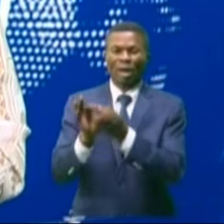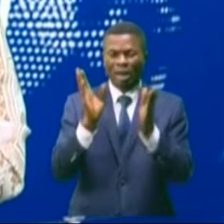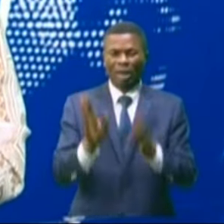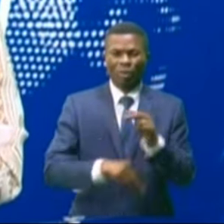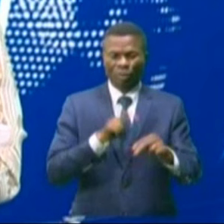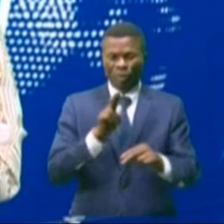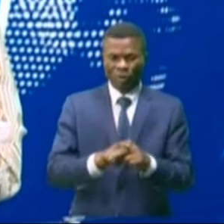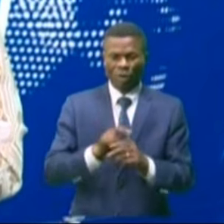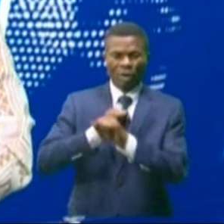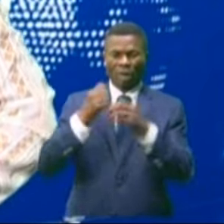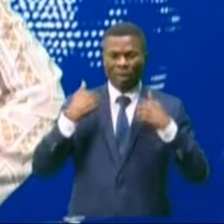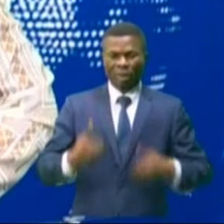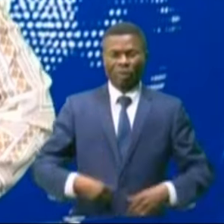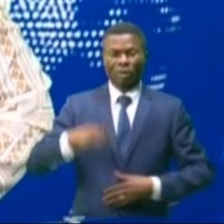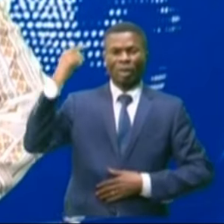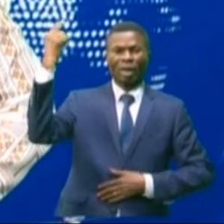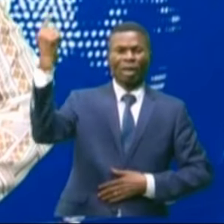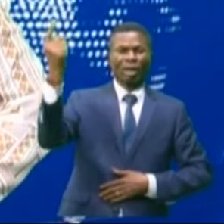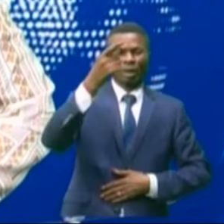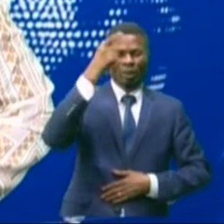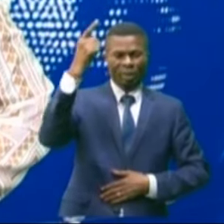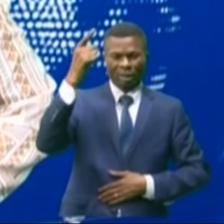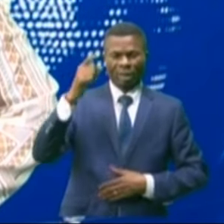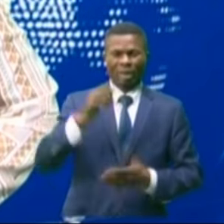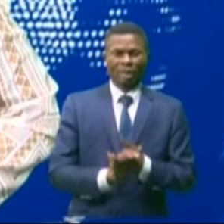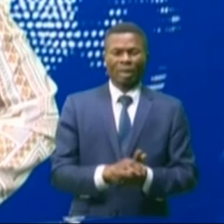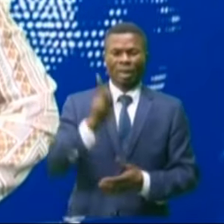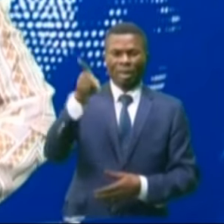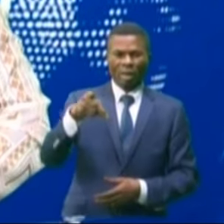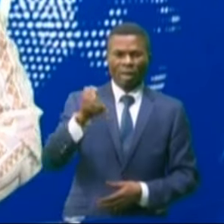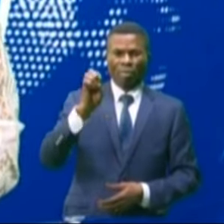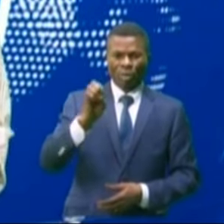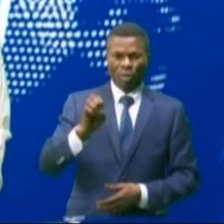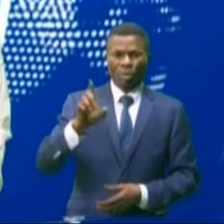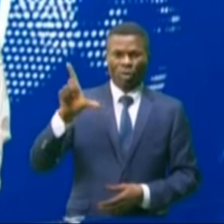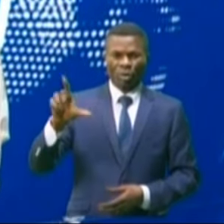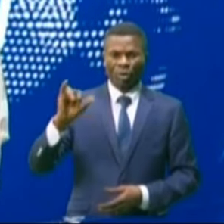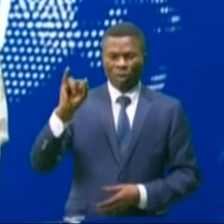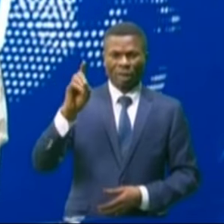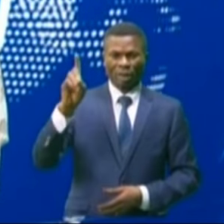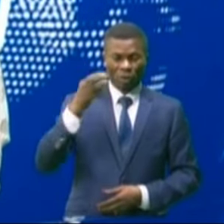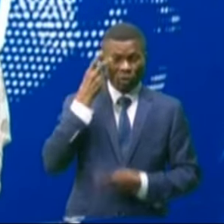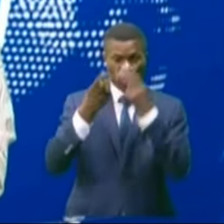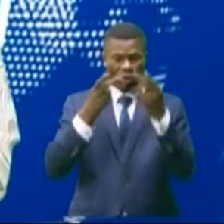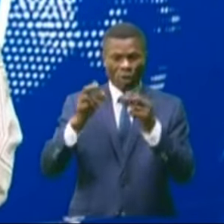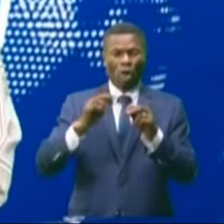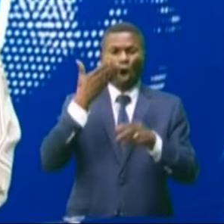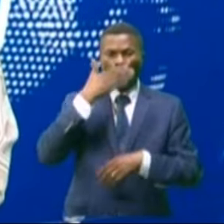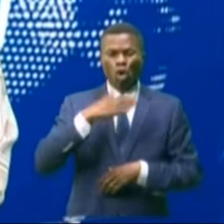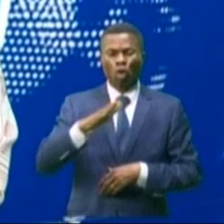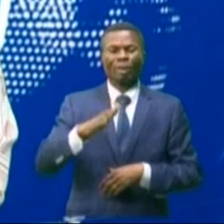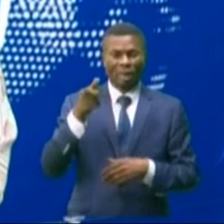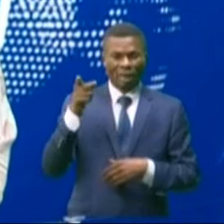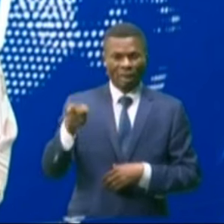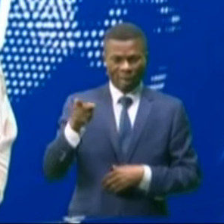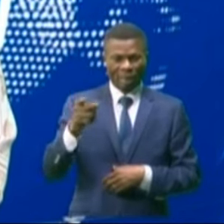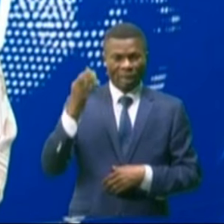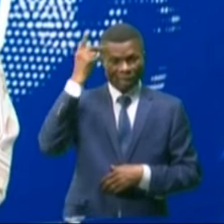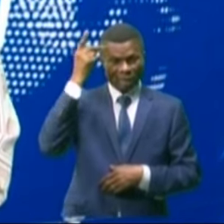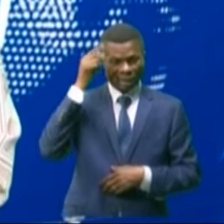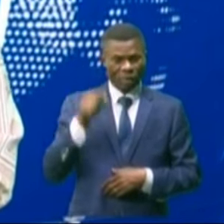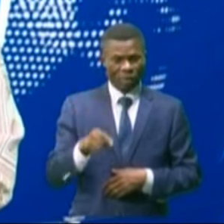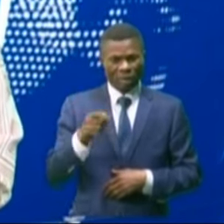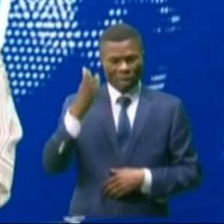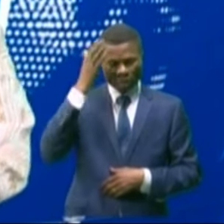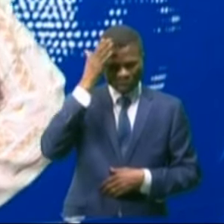de la couverture santé universelle, Polydor Mbongani, a fait la ronde de quelques structures sanitaires de la capitale